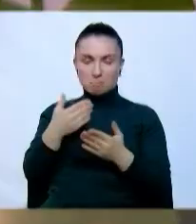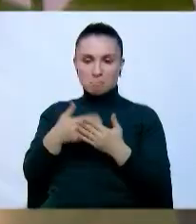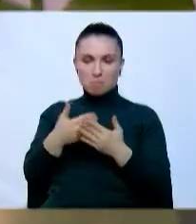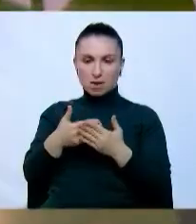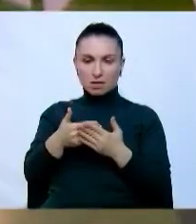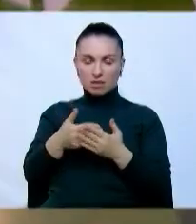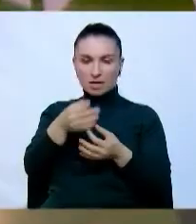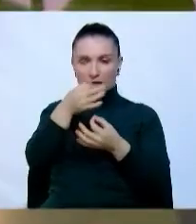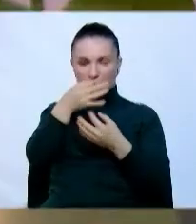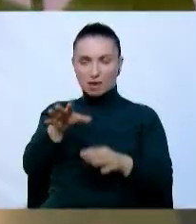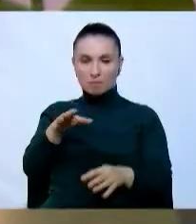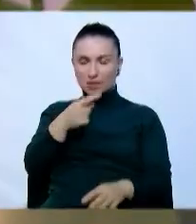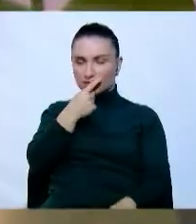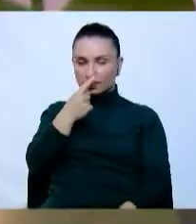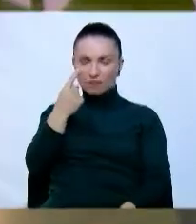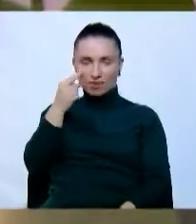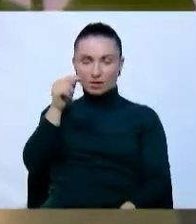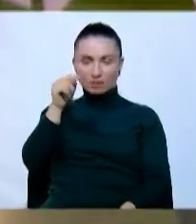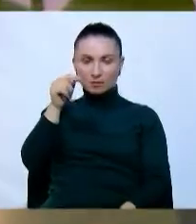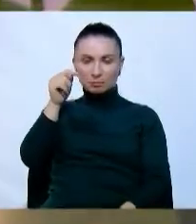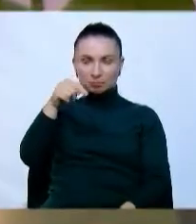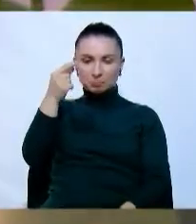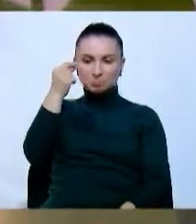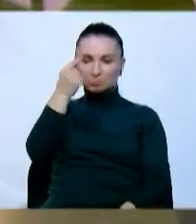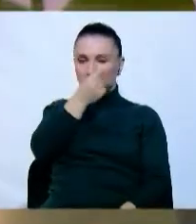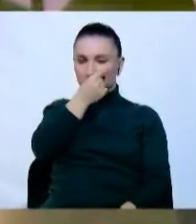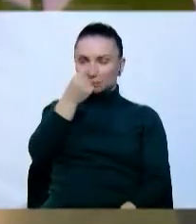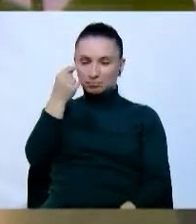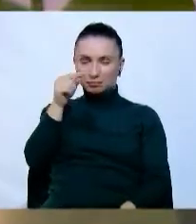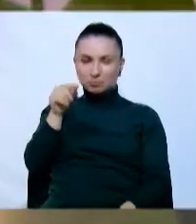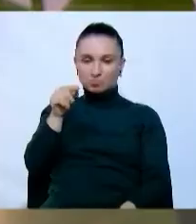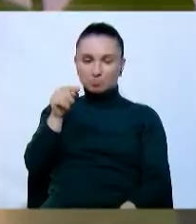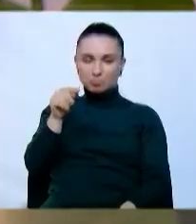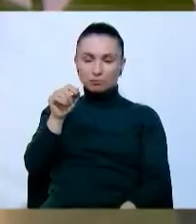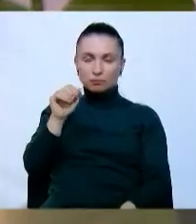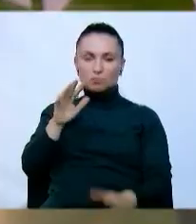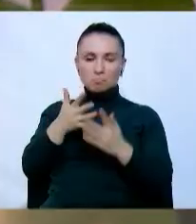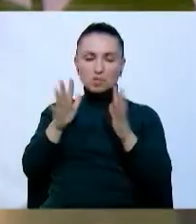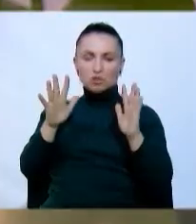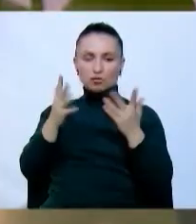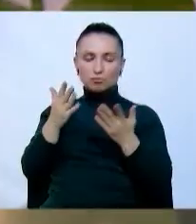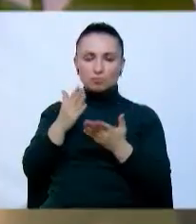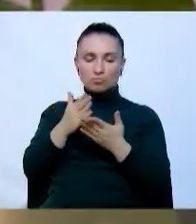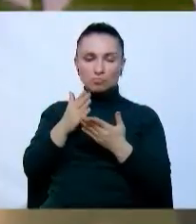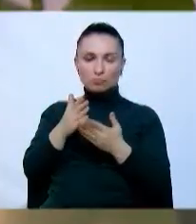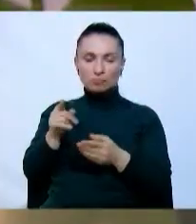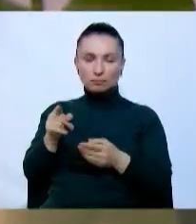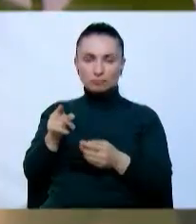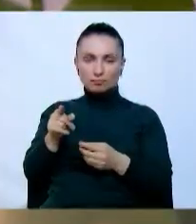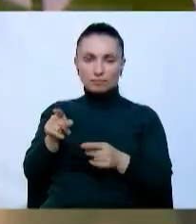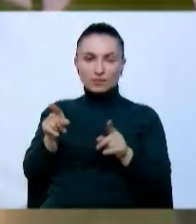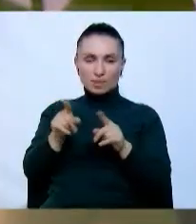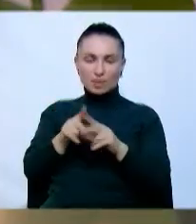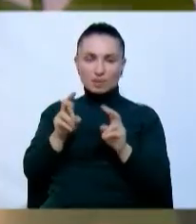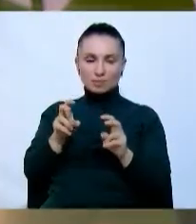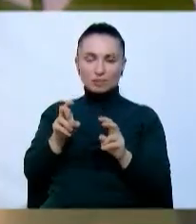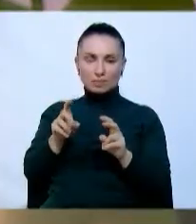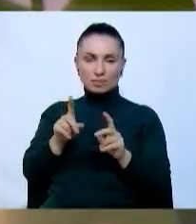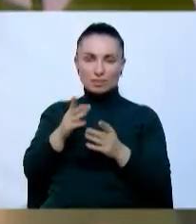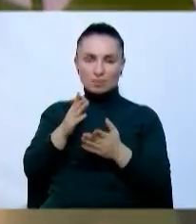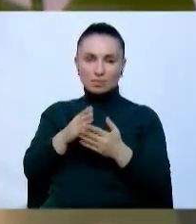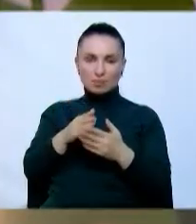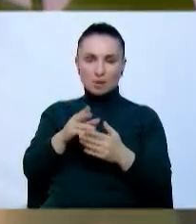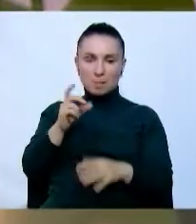მაგალითად, ნებისმიერი ტიპის თვალის წვეთები რო ავიღოთ ჩვენ, უმეტეს შემთხვევაში ამ თვალის წვეთებს გააჩნიათ ესეთი ნივთიერება, რომელიც